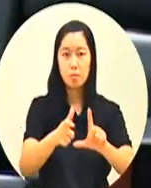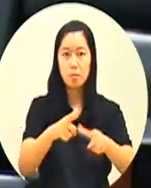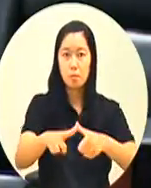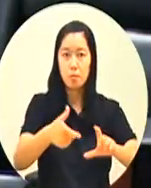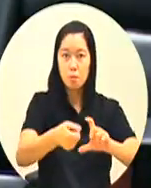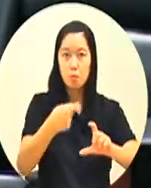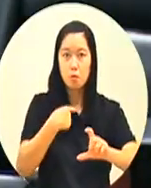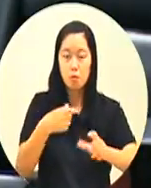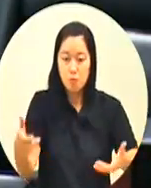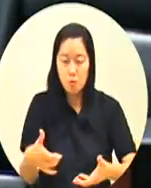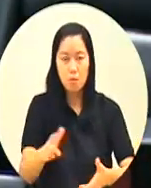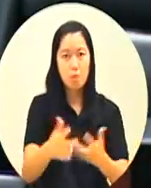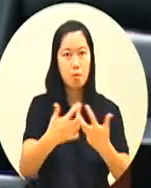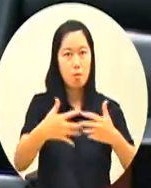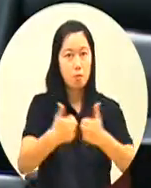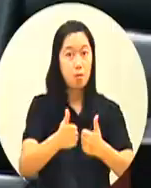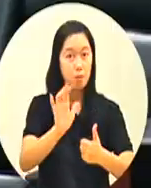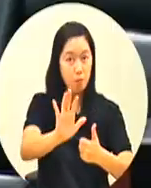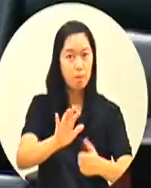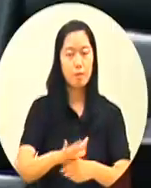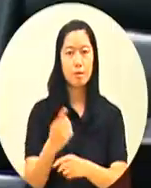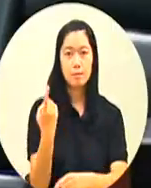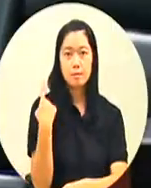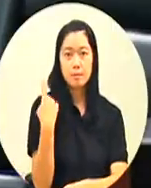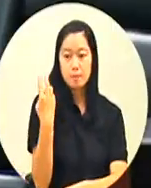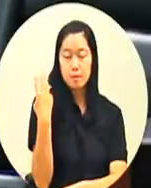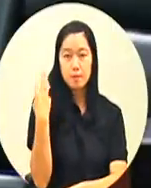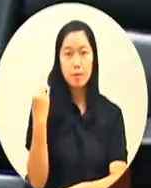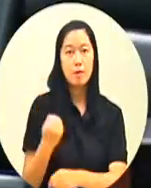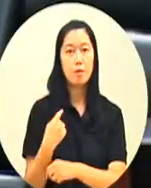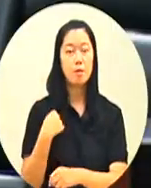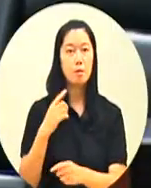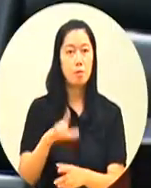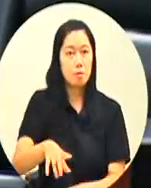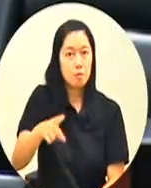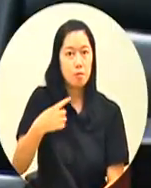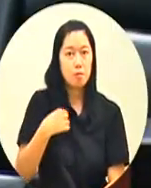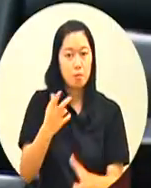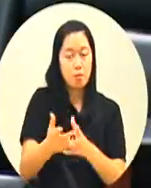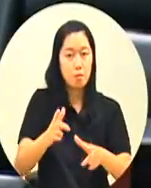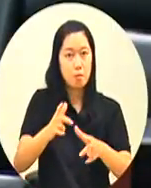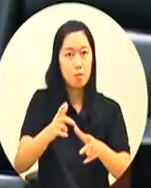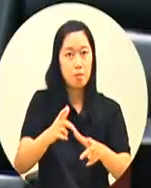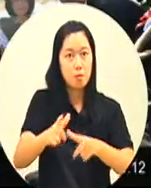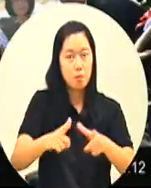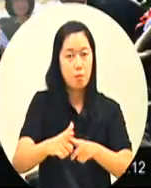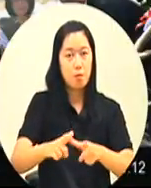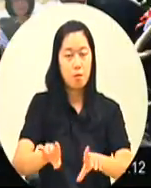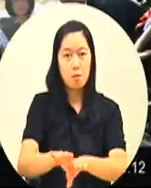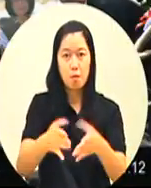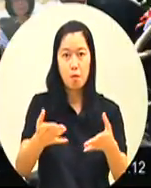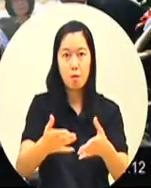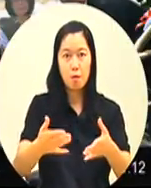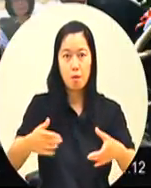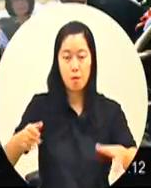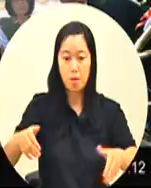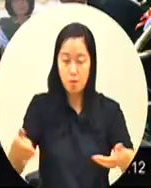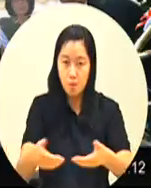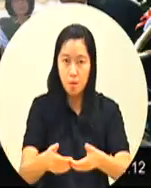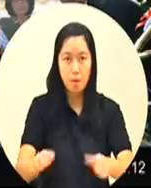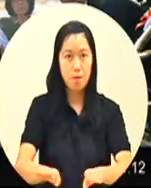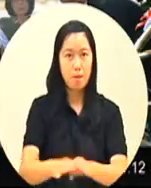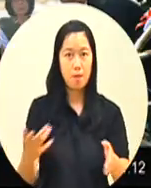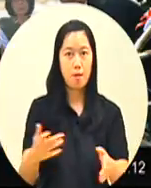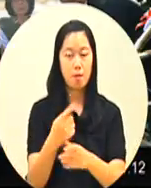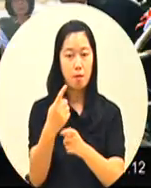开发的机会，然后，在前几天，第一个厂商终于动土了。大概不到一年的时间，哈，